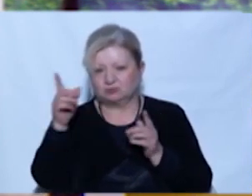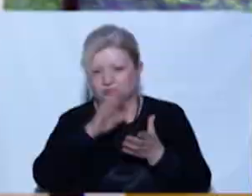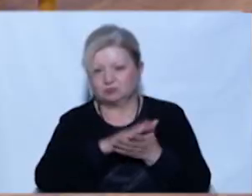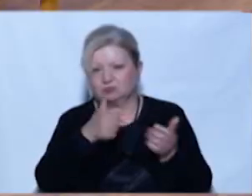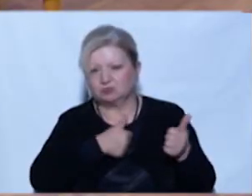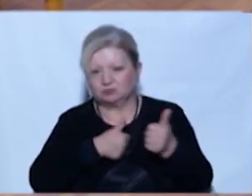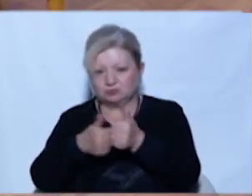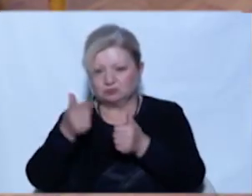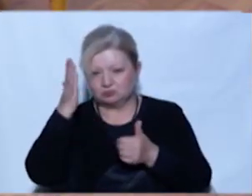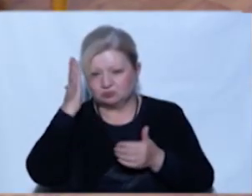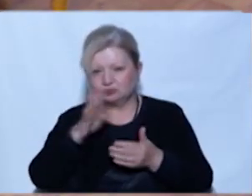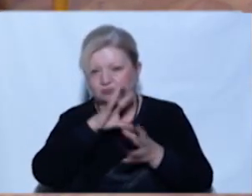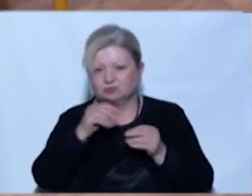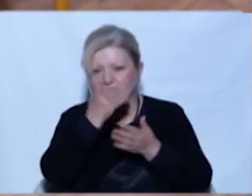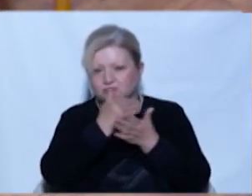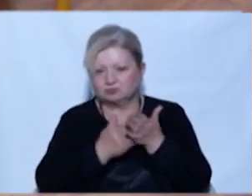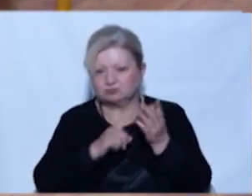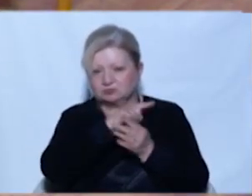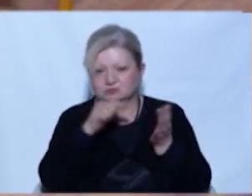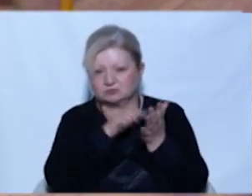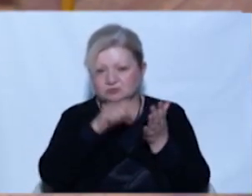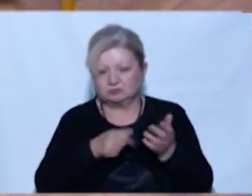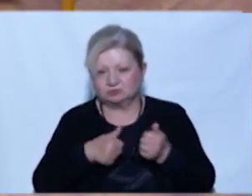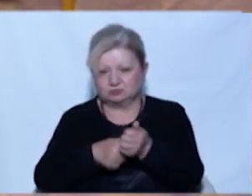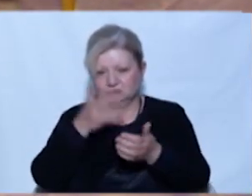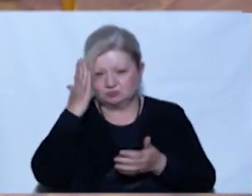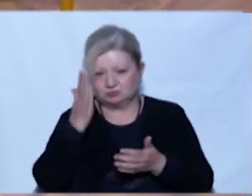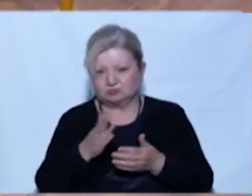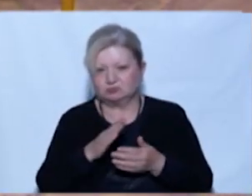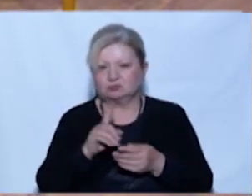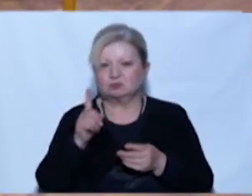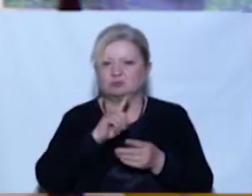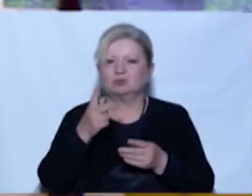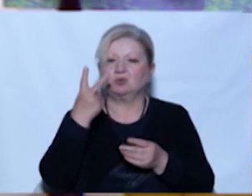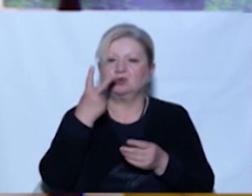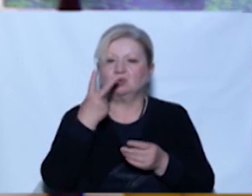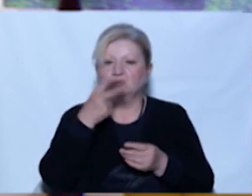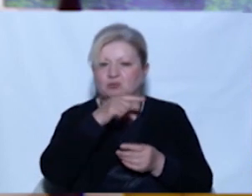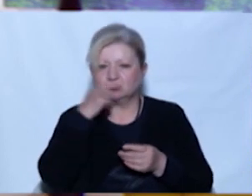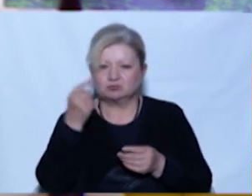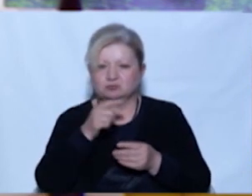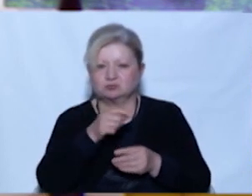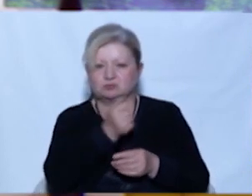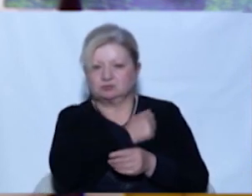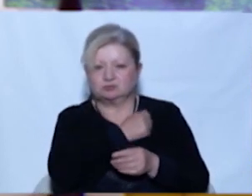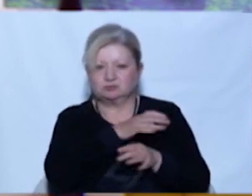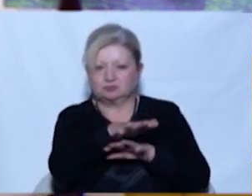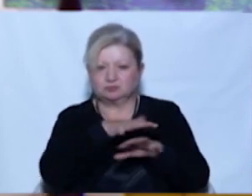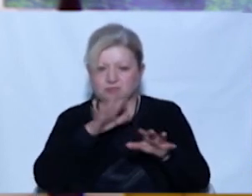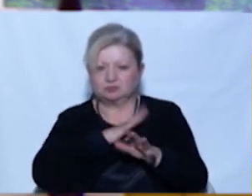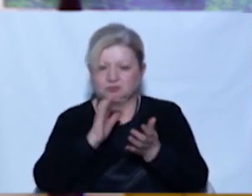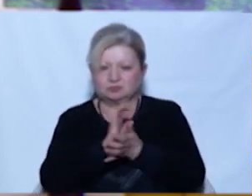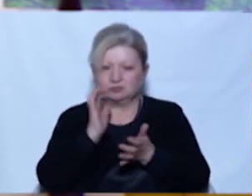მას მომდევნო ყველა საკითხში. Რომ ორი ქვეითი რუსული ბატალიონი უნდა გამოეგზავნათ რუსებს